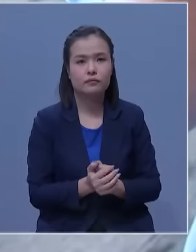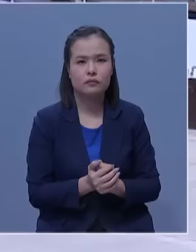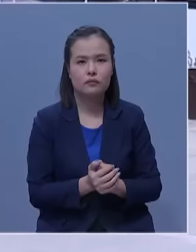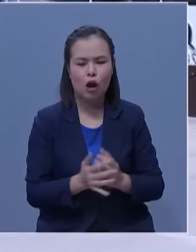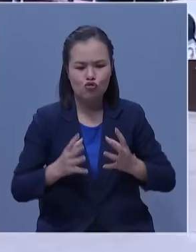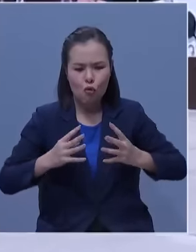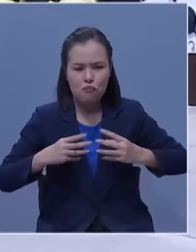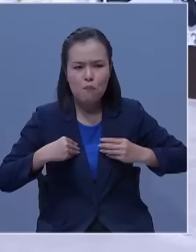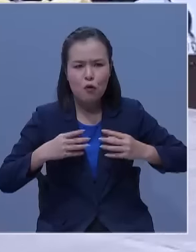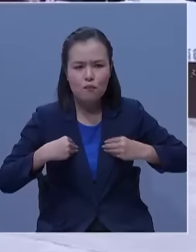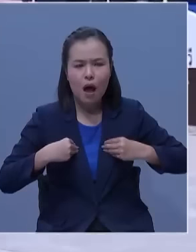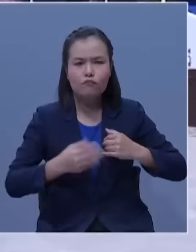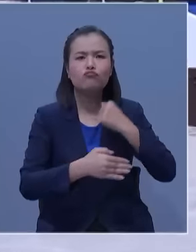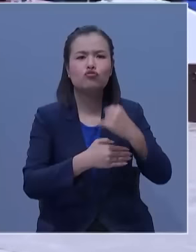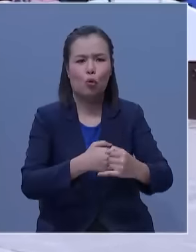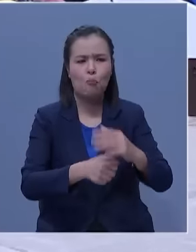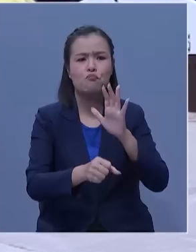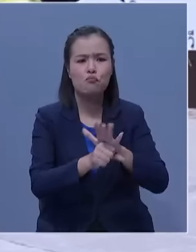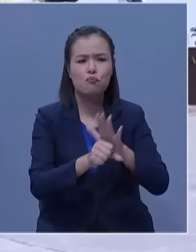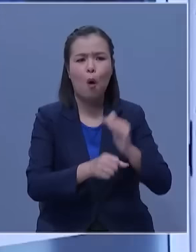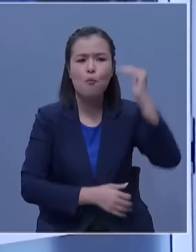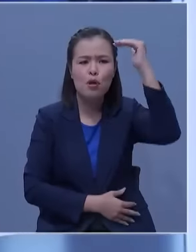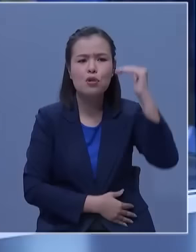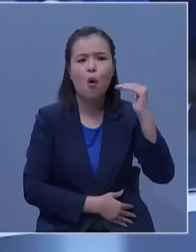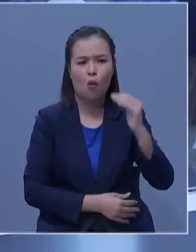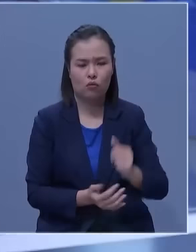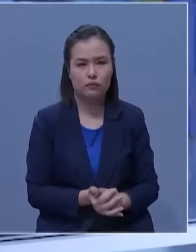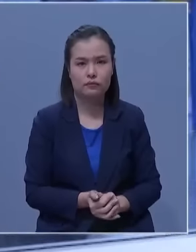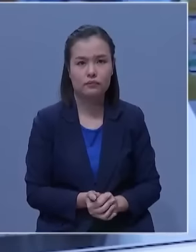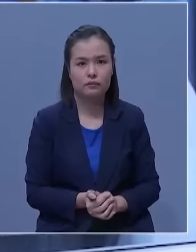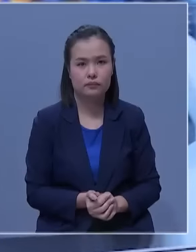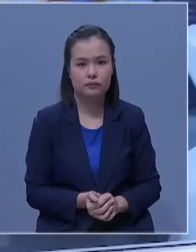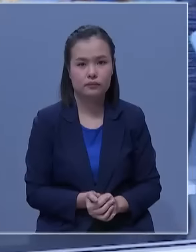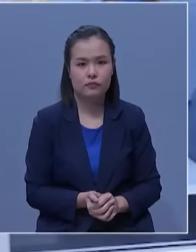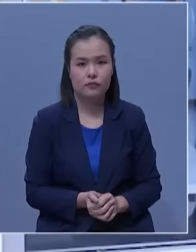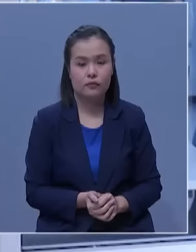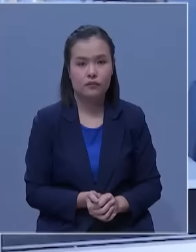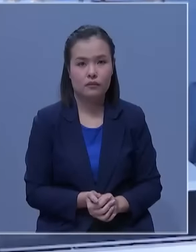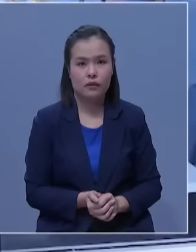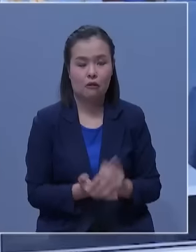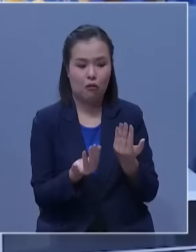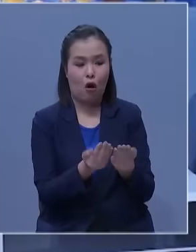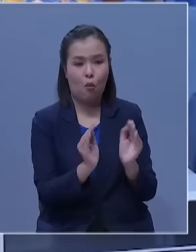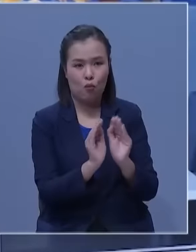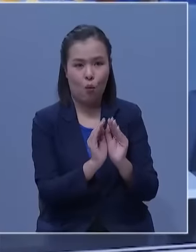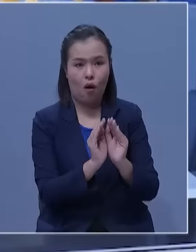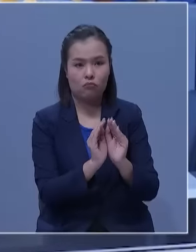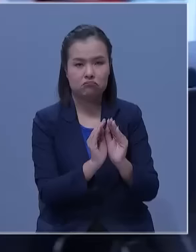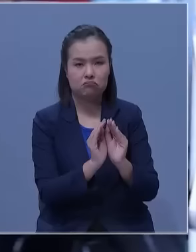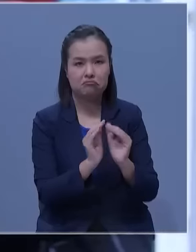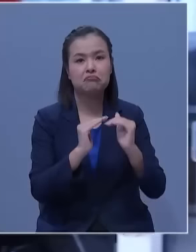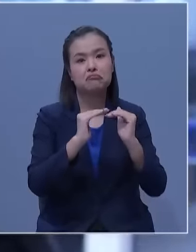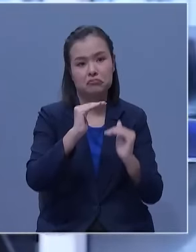อมความคือให้เรื่องจบเถอะเพราะว่าเป็นพี่น้องกันซึ่งเรื่องนี้ตัวคุณสุนทรกับครอบครัวมองว่าเดี๋ยวจะไ